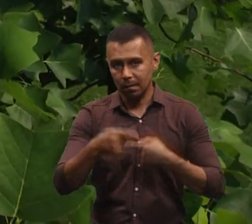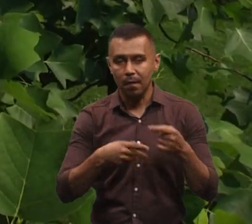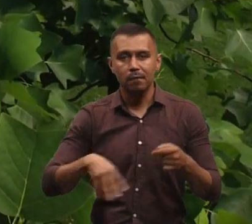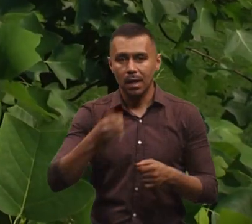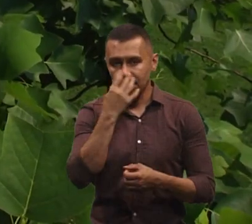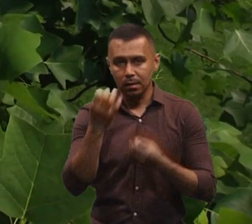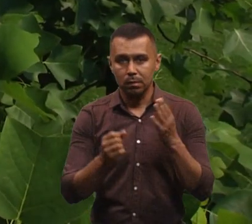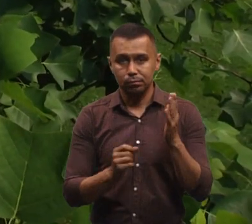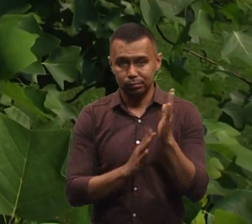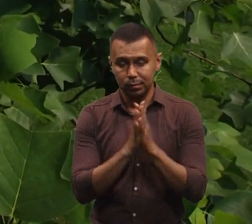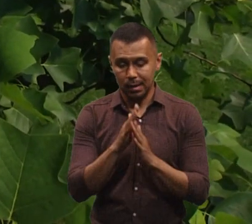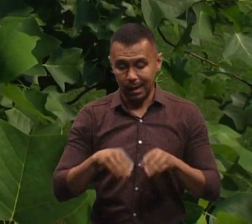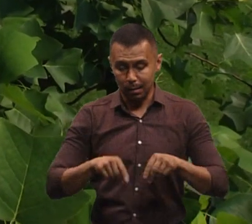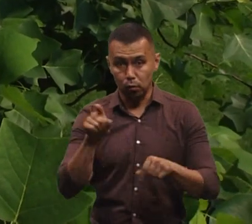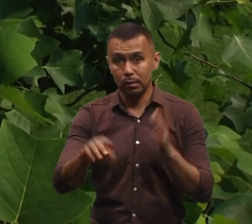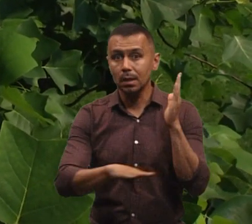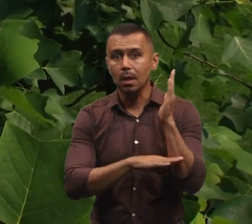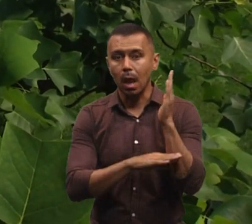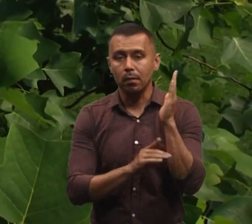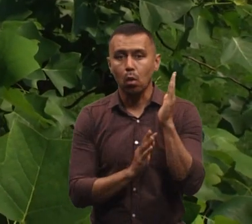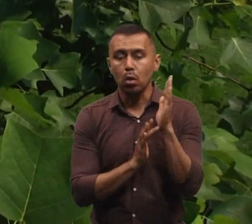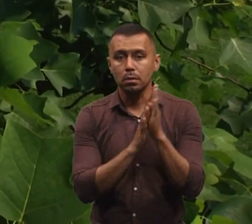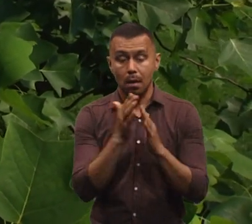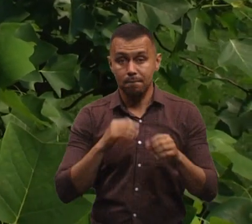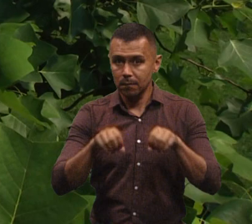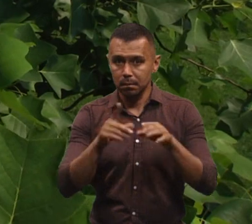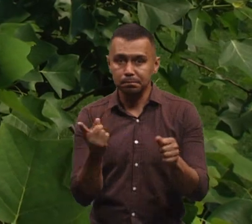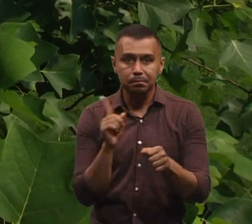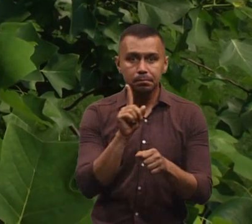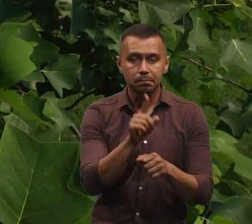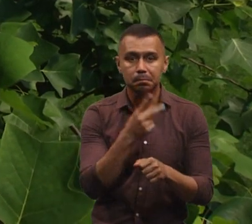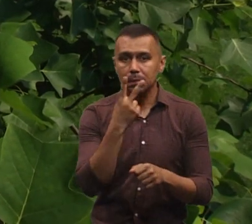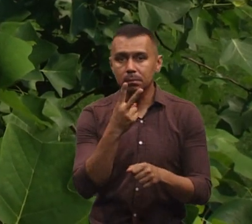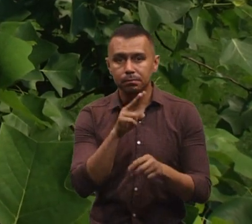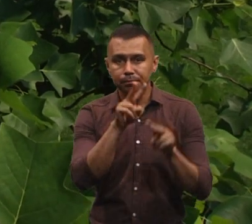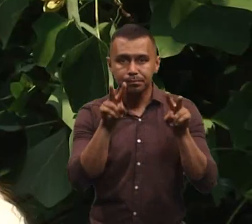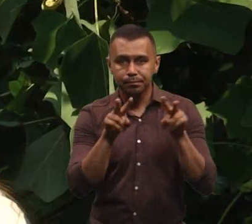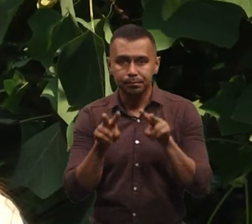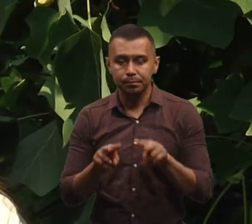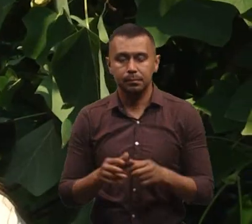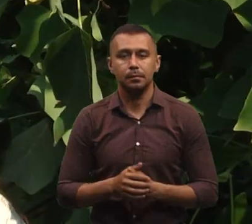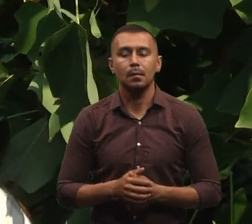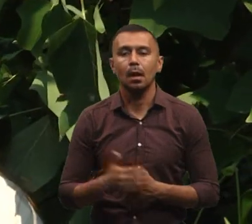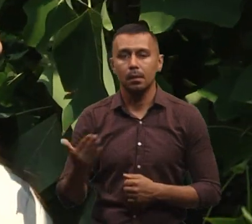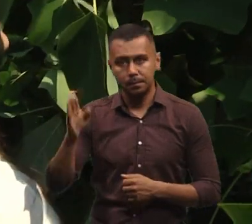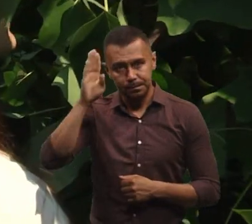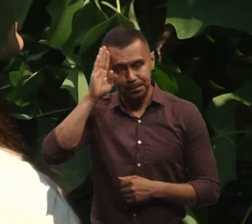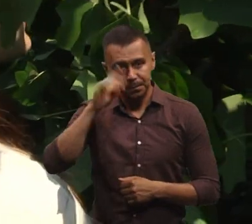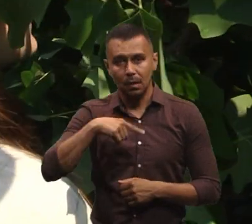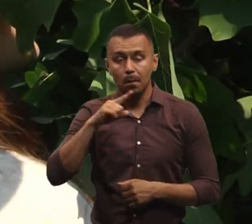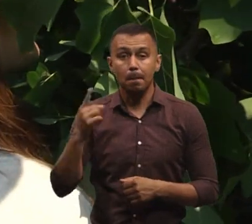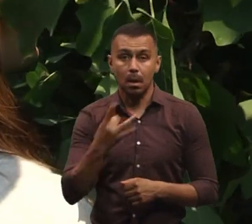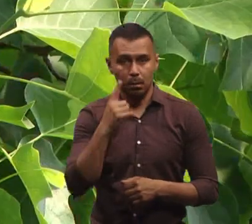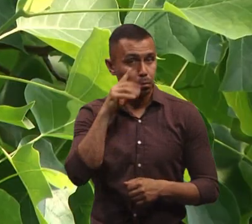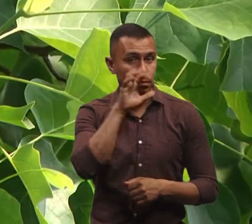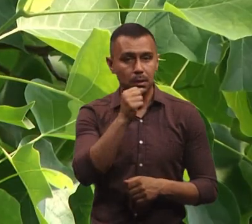квіти ростуть на землі, а вона тут на дереві, і я вирішила підійти до неї і краще її розглянути. Владислав Івахненко каже, вперше